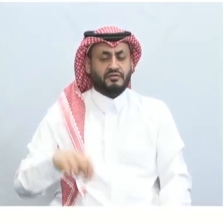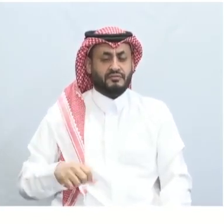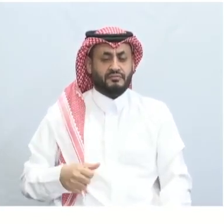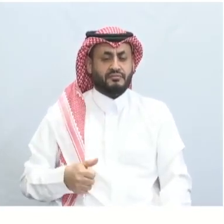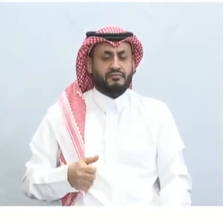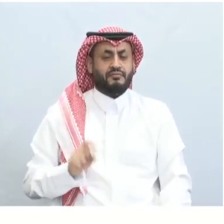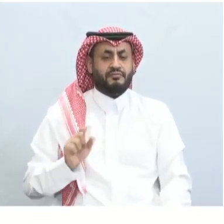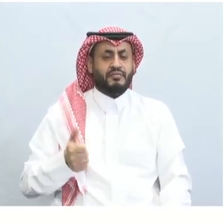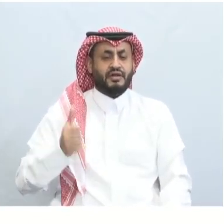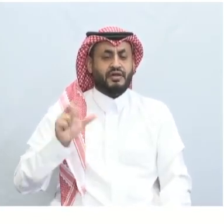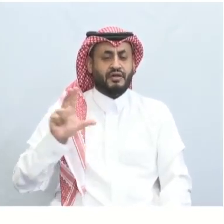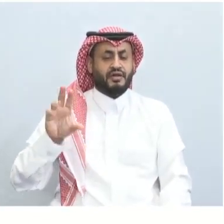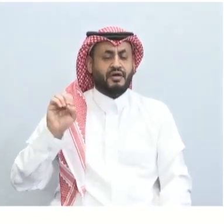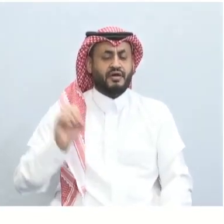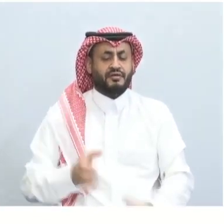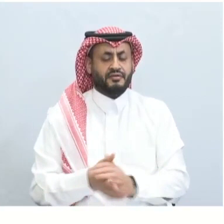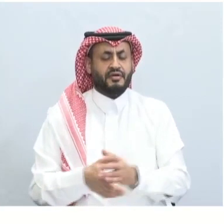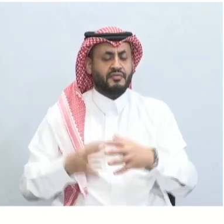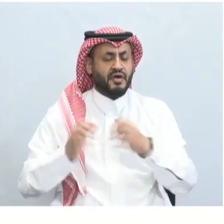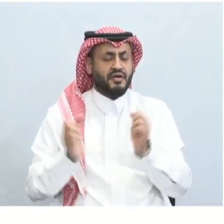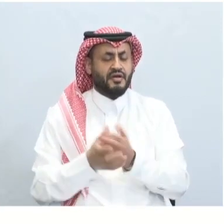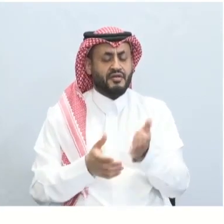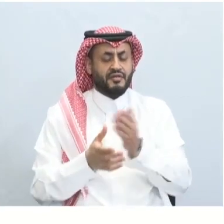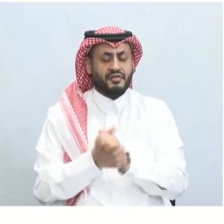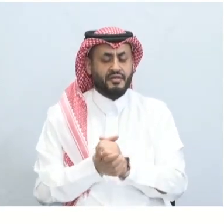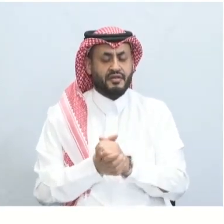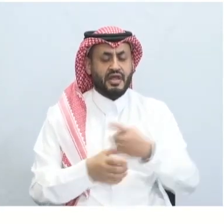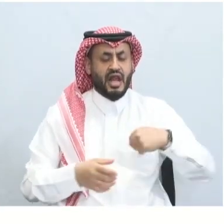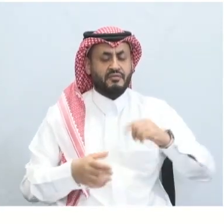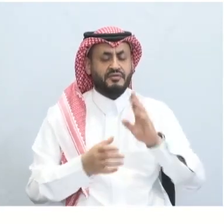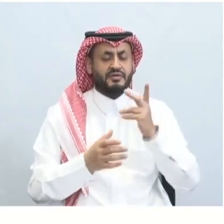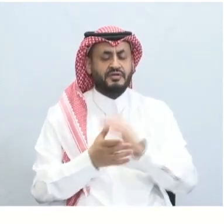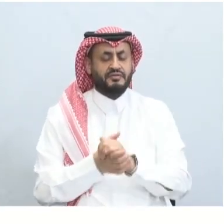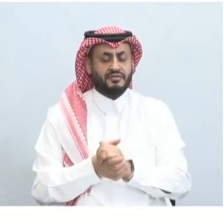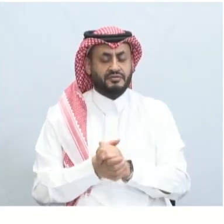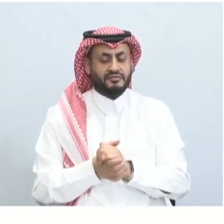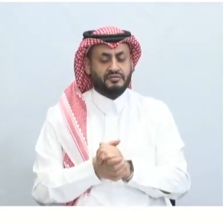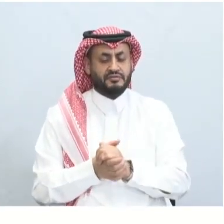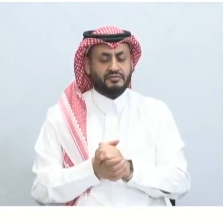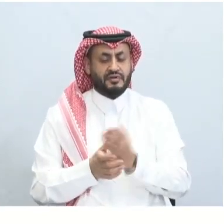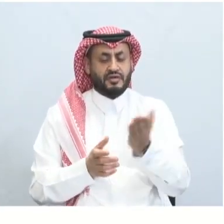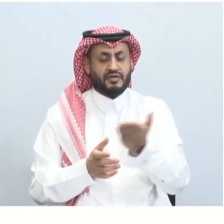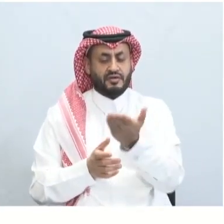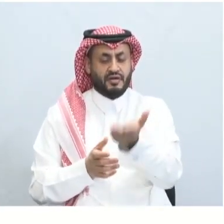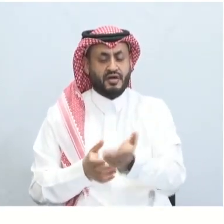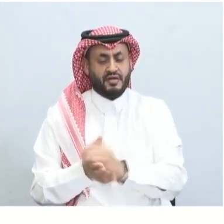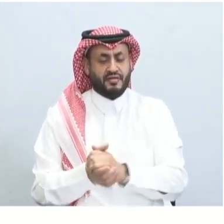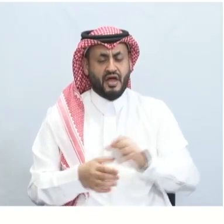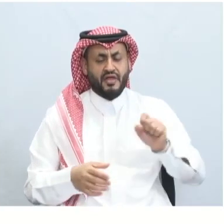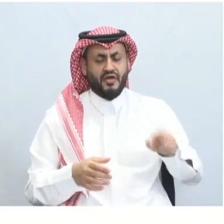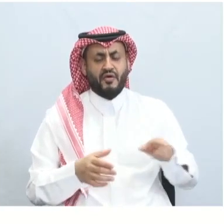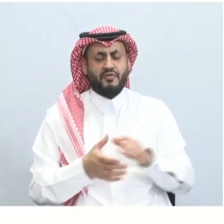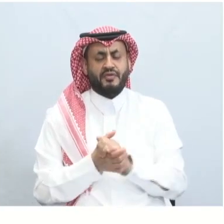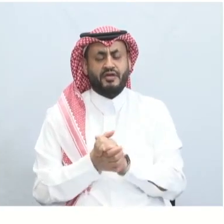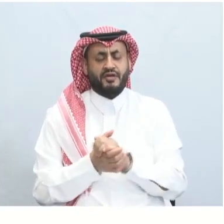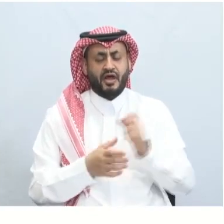الاستعاذه وما معنى البسمله هنا اعوذ بالله من الشيطان الرجيم اعوذ